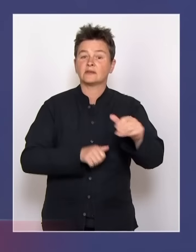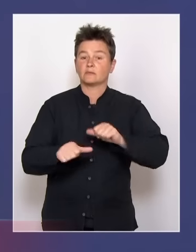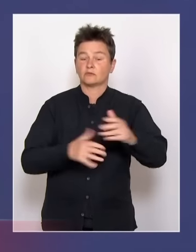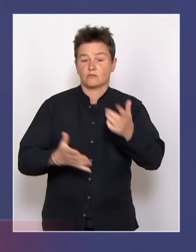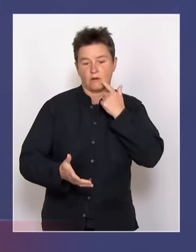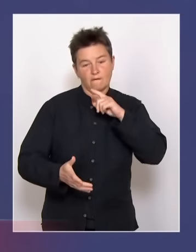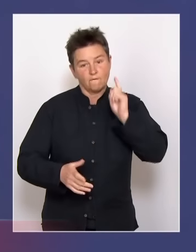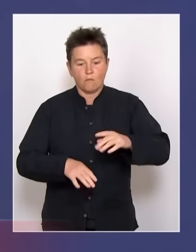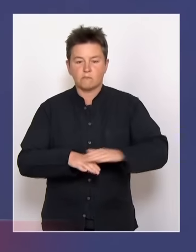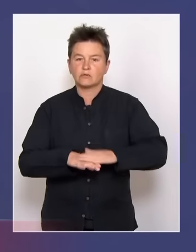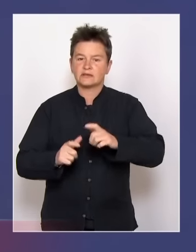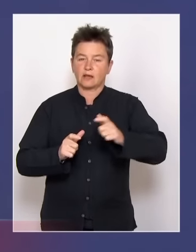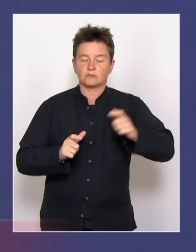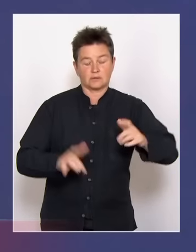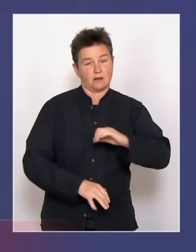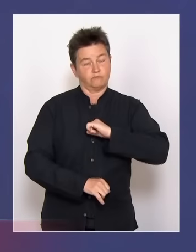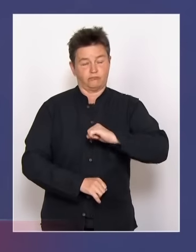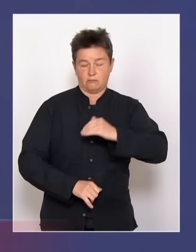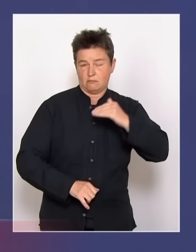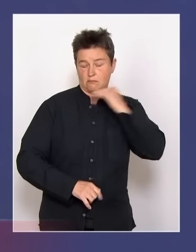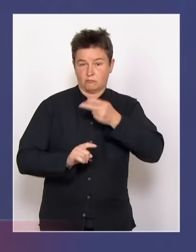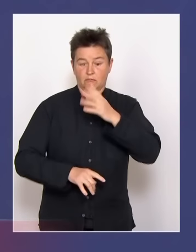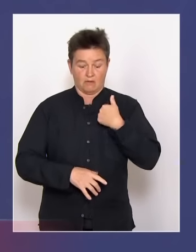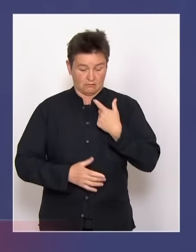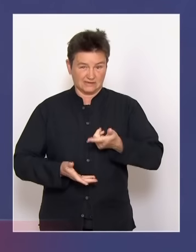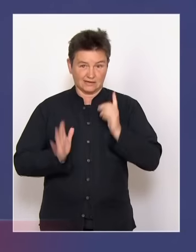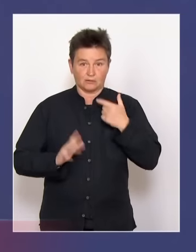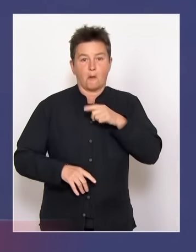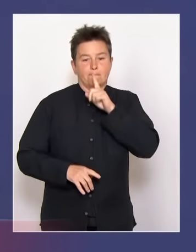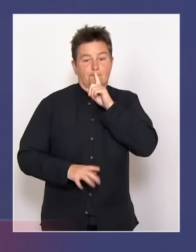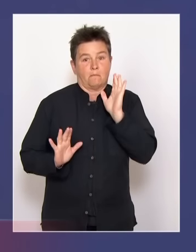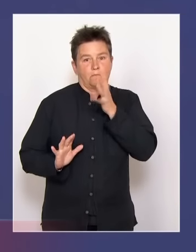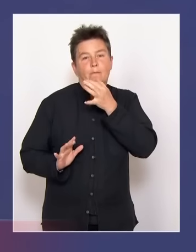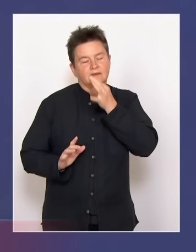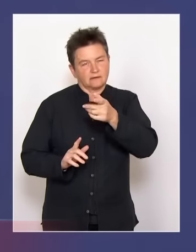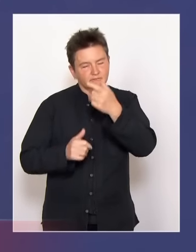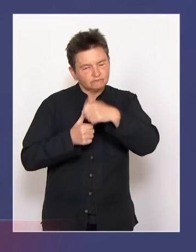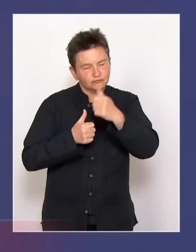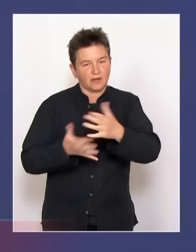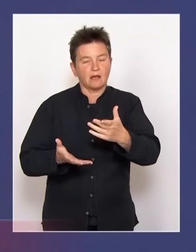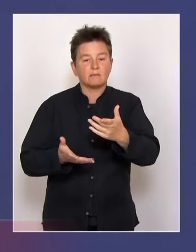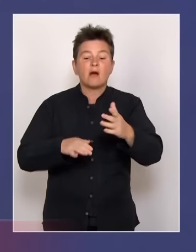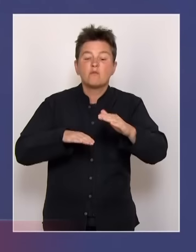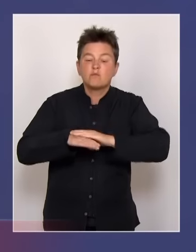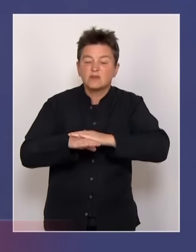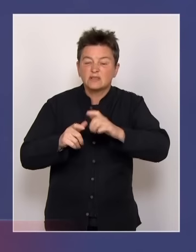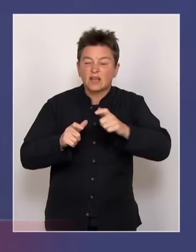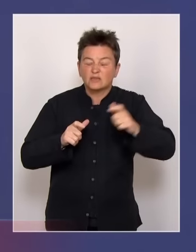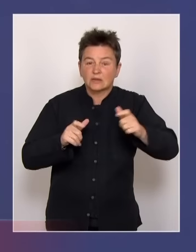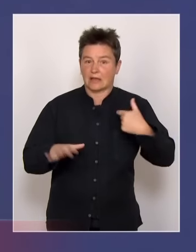industrielle. C'était un gros mot il y encore 7 ans. Je vous le rappelle. Politique industrielle,